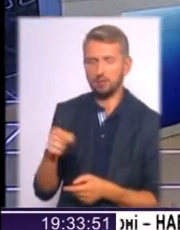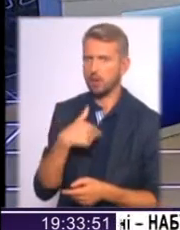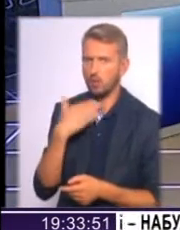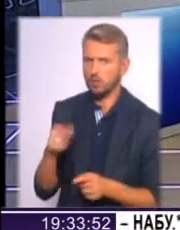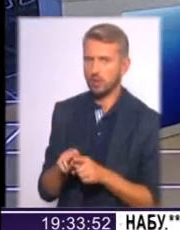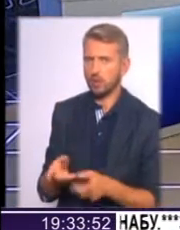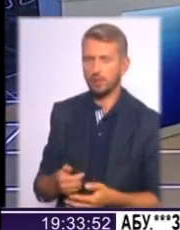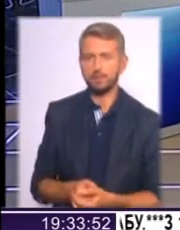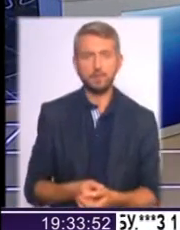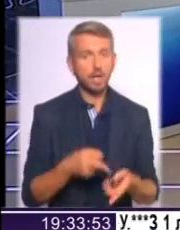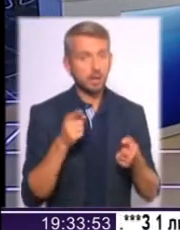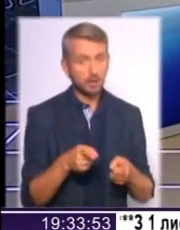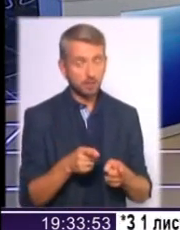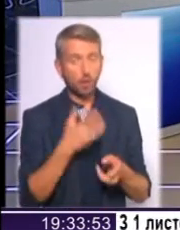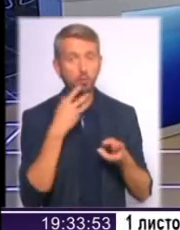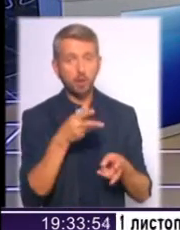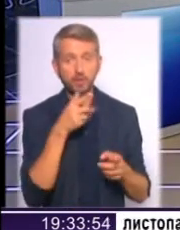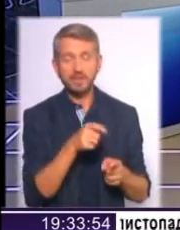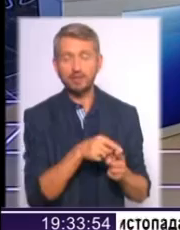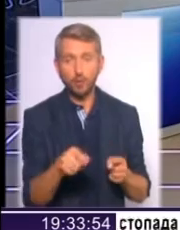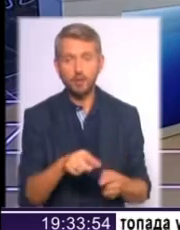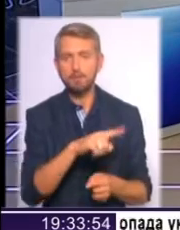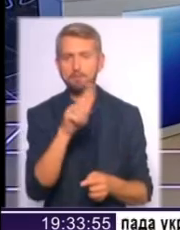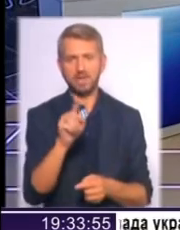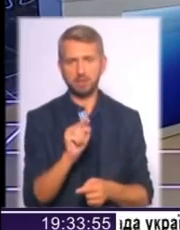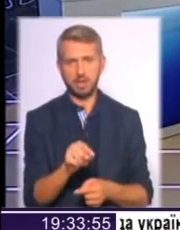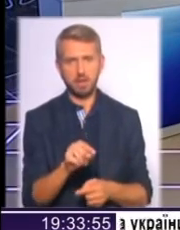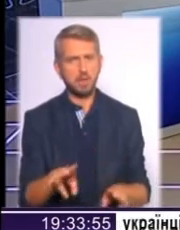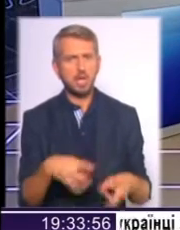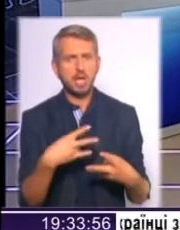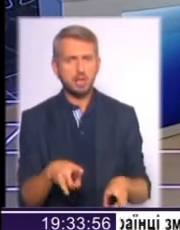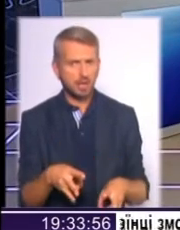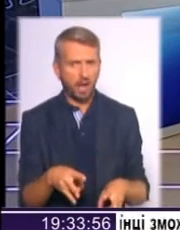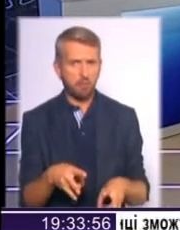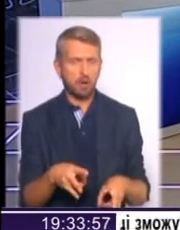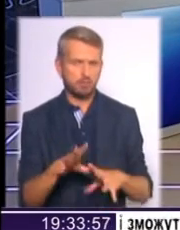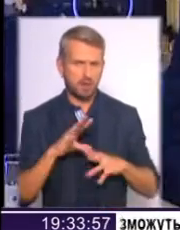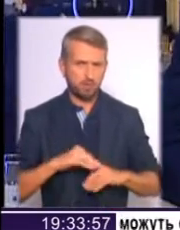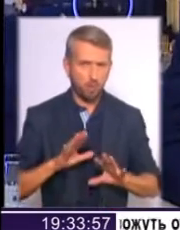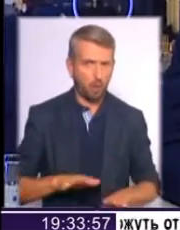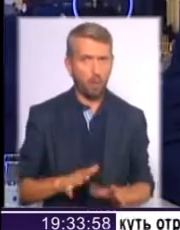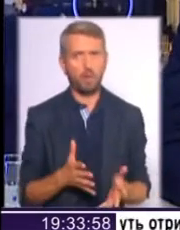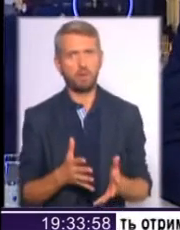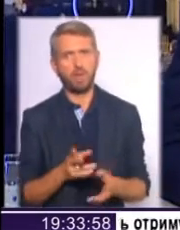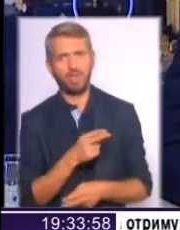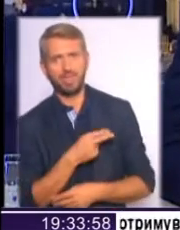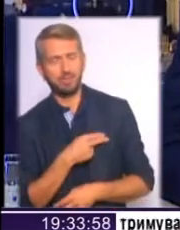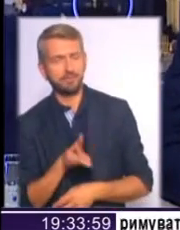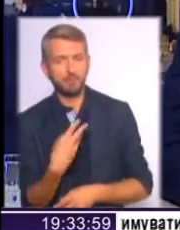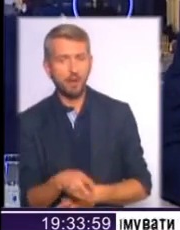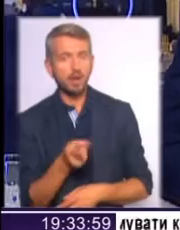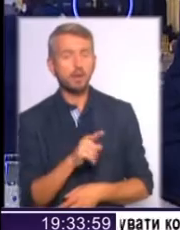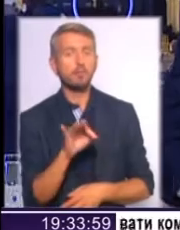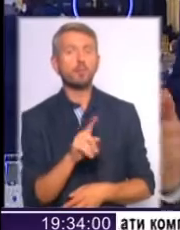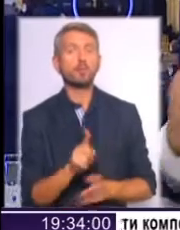Дійсно, опалювальний сезон під питанням. Під питанням. І не треба напруги нам з вами знімати, тому що те, про що ми